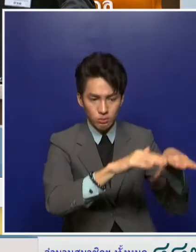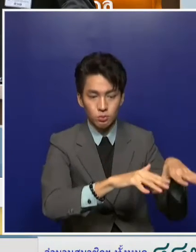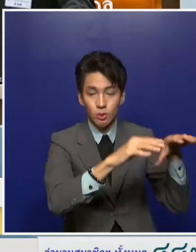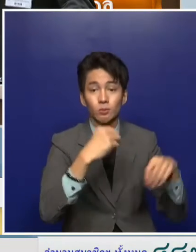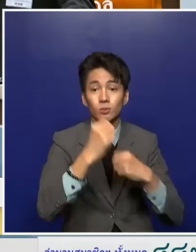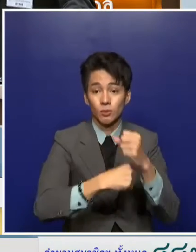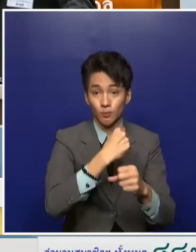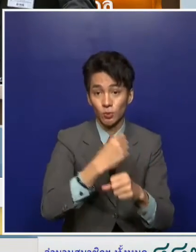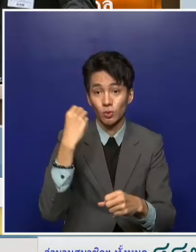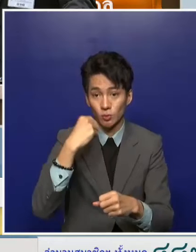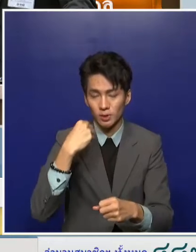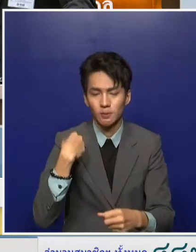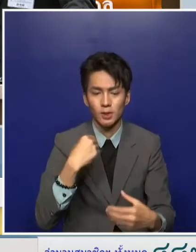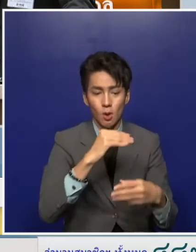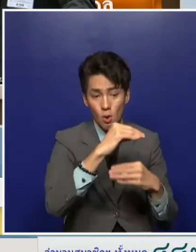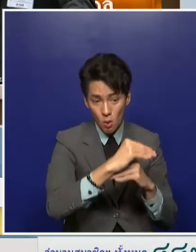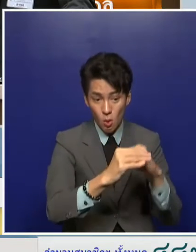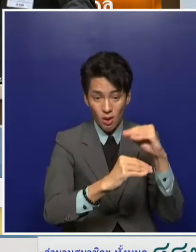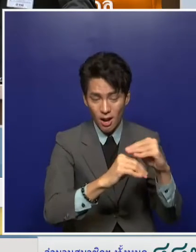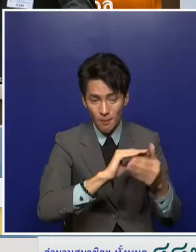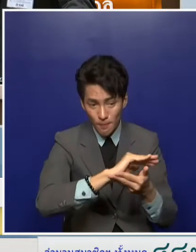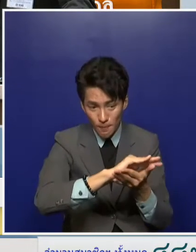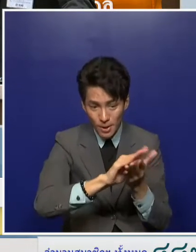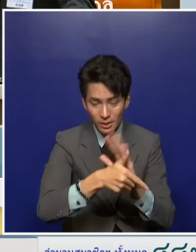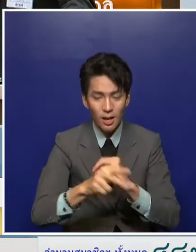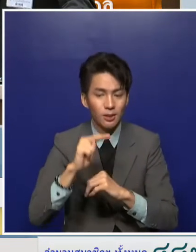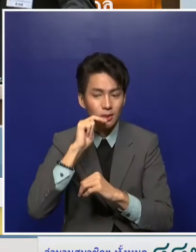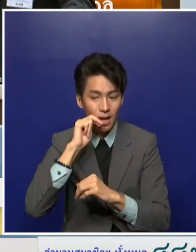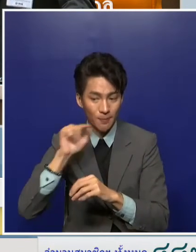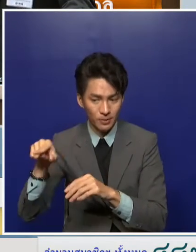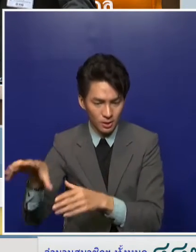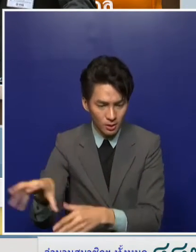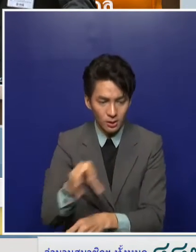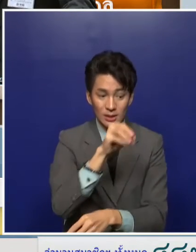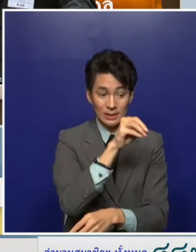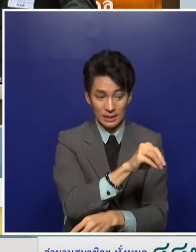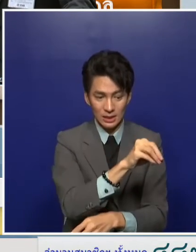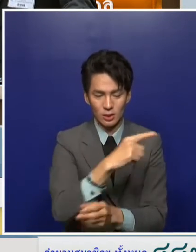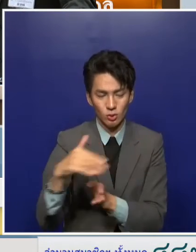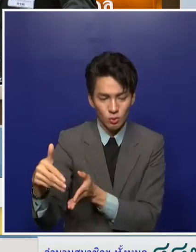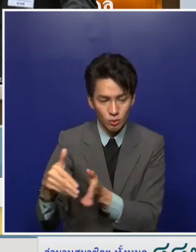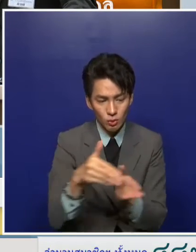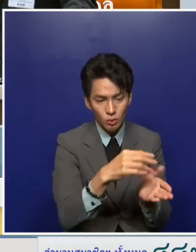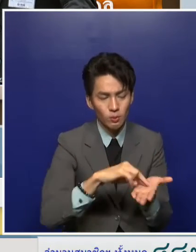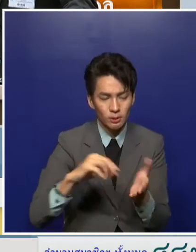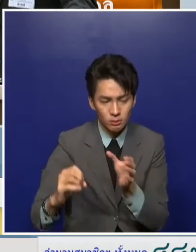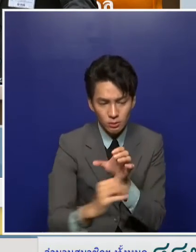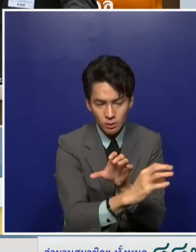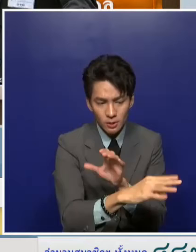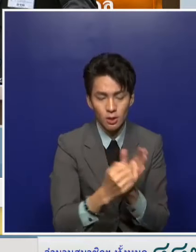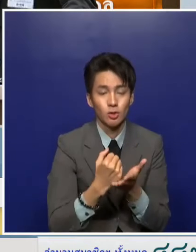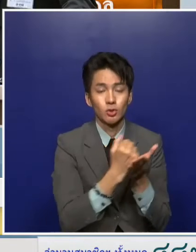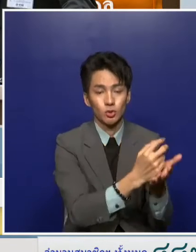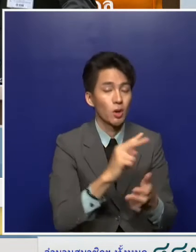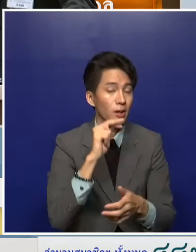มีโครงการผันน้ำจากแม่น้ำยมมาแม่น้ำน่านผ่านแม่น้ำหน้าสายเก่าคอยช่วยบรรเทาน้ำในแม่น้ำยม